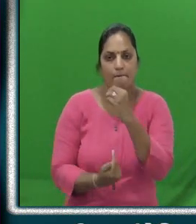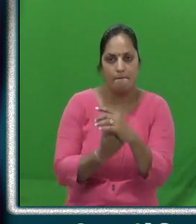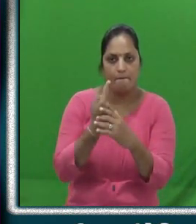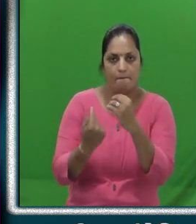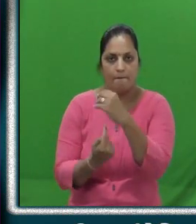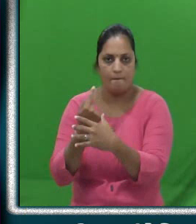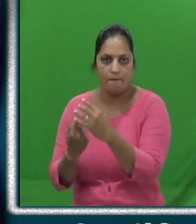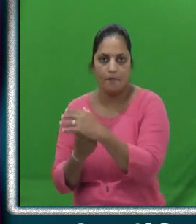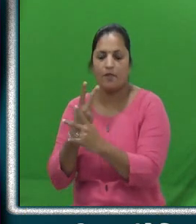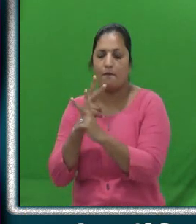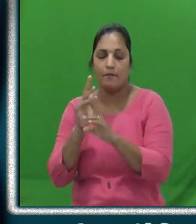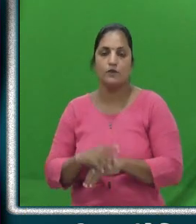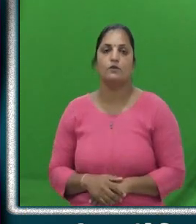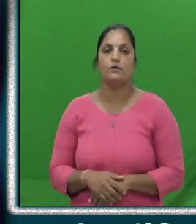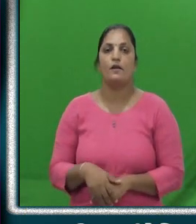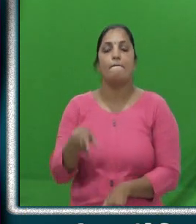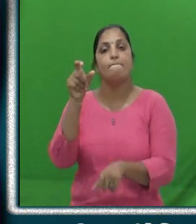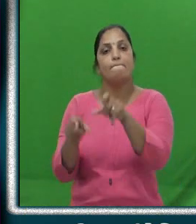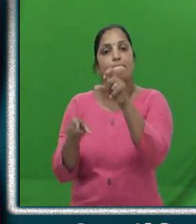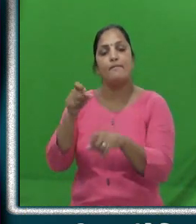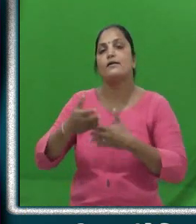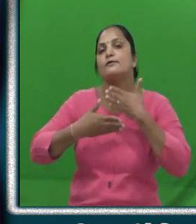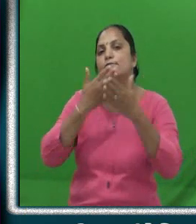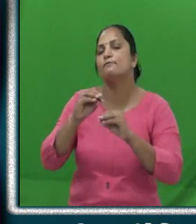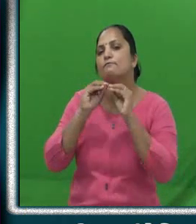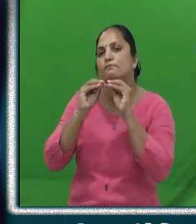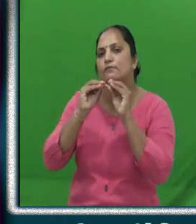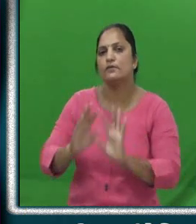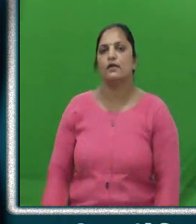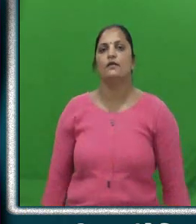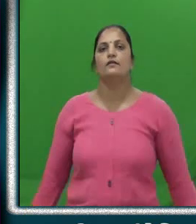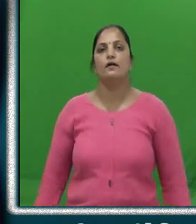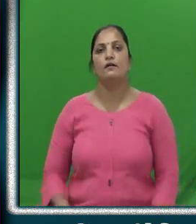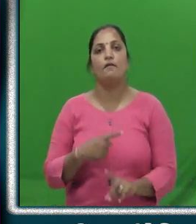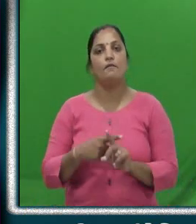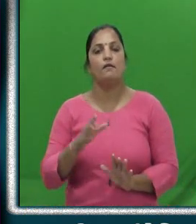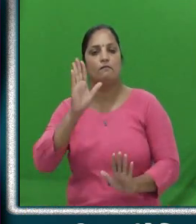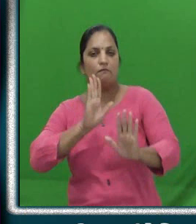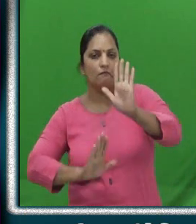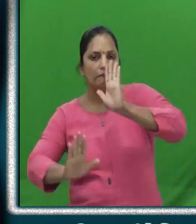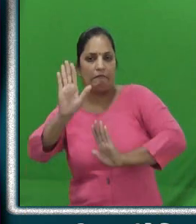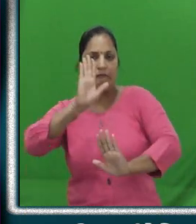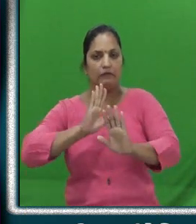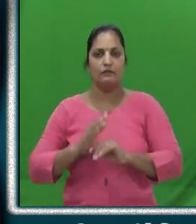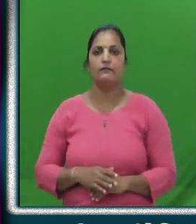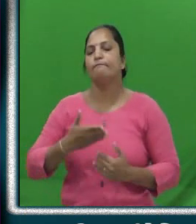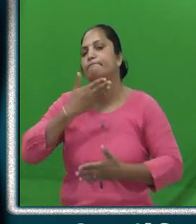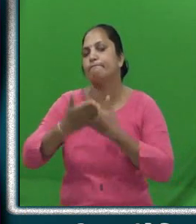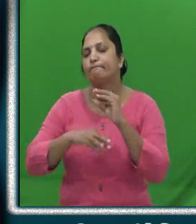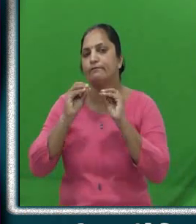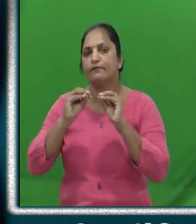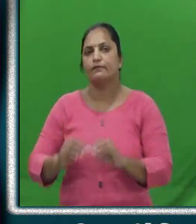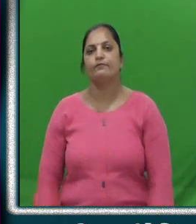વૃક્ષો વાયા બરાબર પછી બીજું શું કરી દીધું એડ્યુકેટ્સ પીપલ લોકોને શિક્ષિત કર્યા થ્રુ સ્ટ્રીટ પ્લેસ